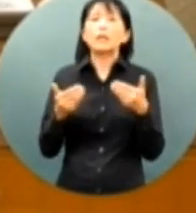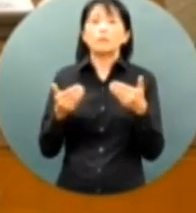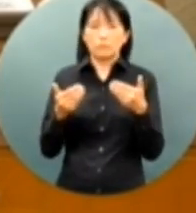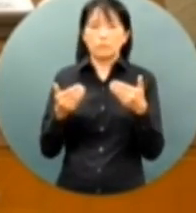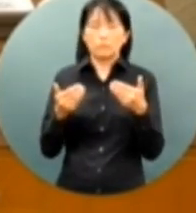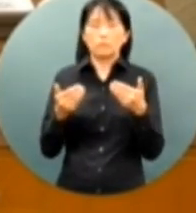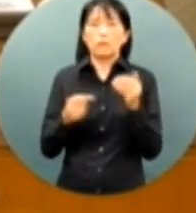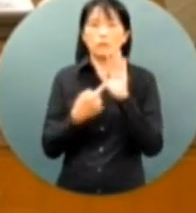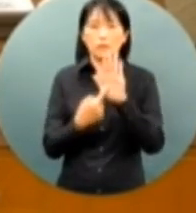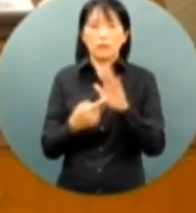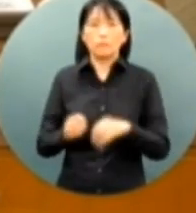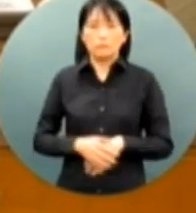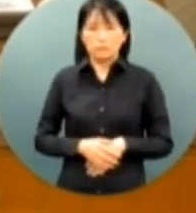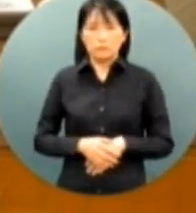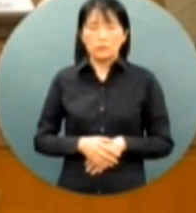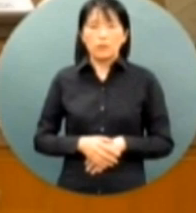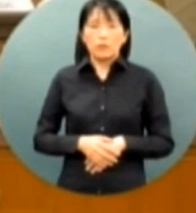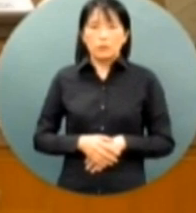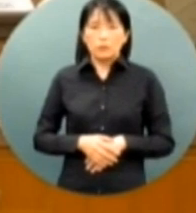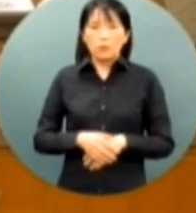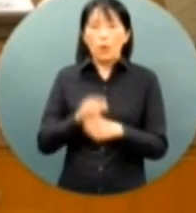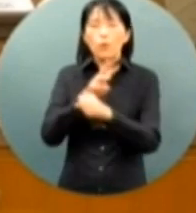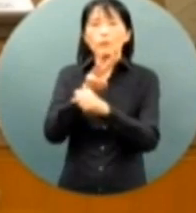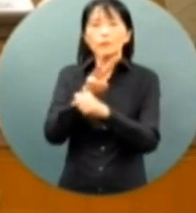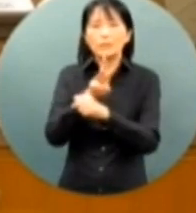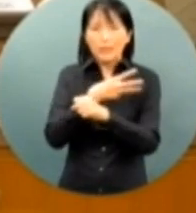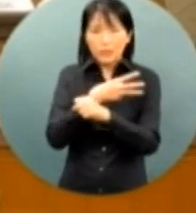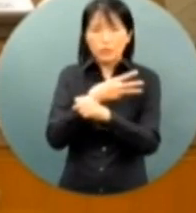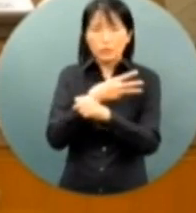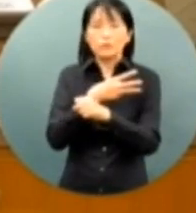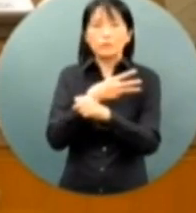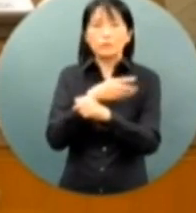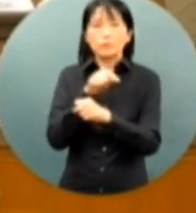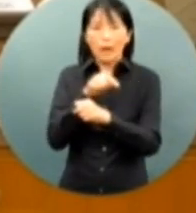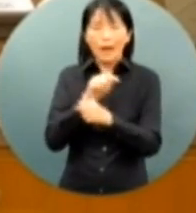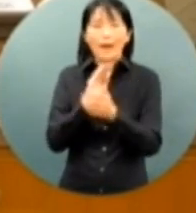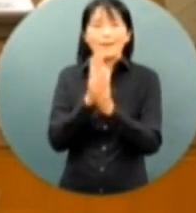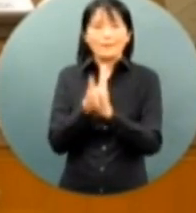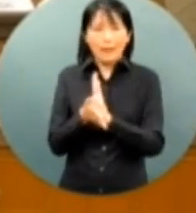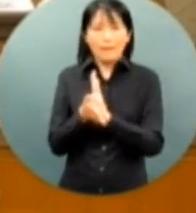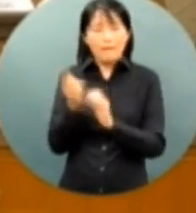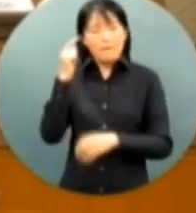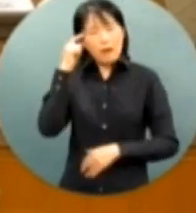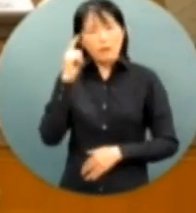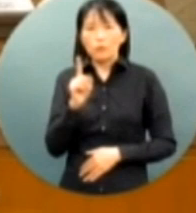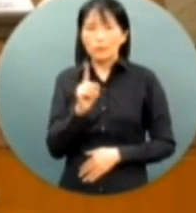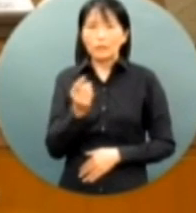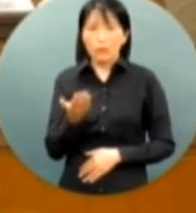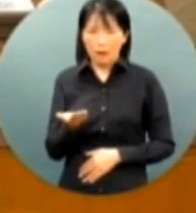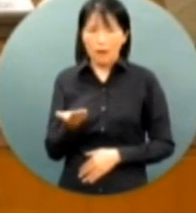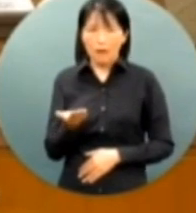結局出てきたものですから、そういう研修というようなことなら、県の方でどう考えるのかなと、そういうような